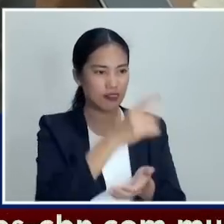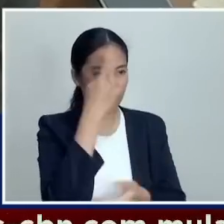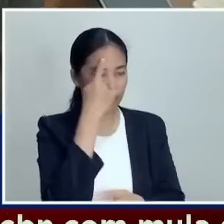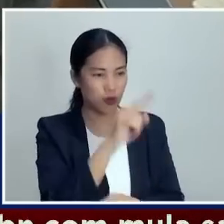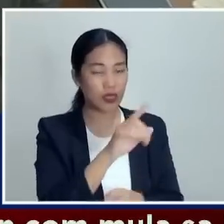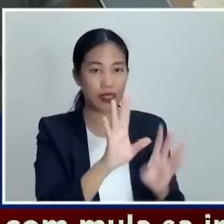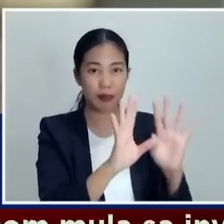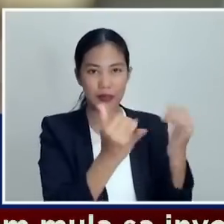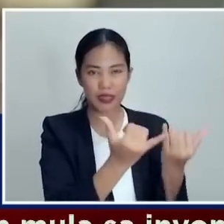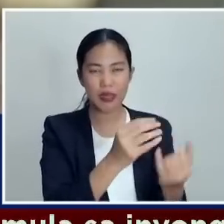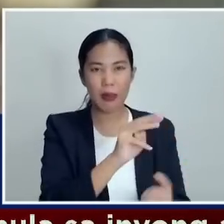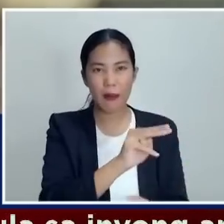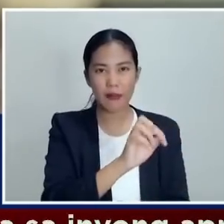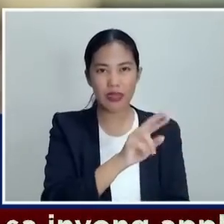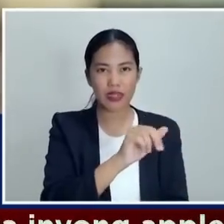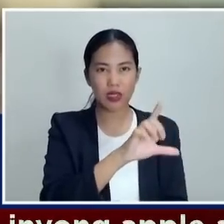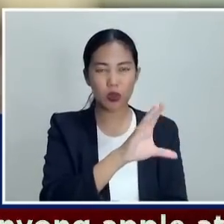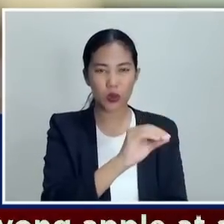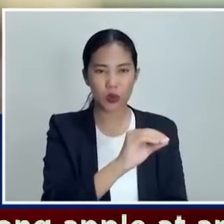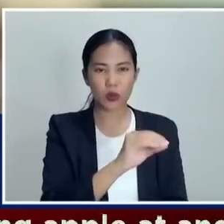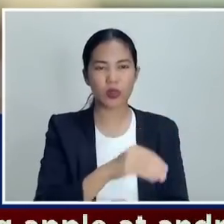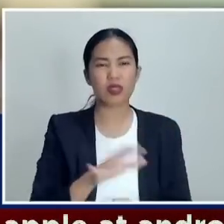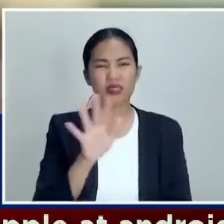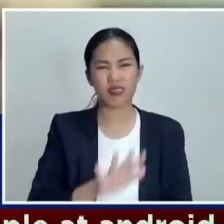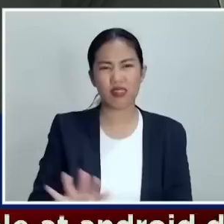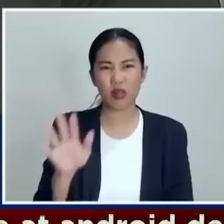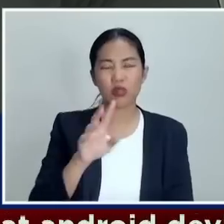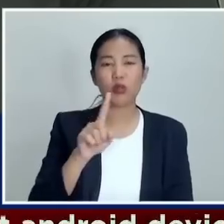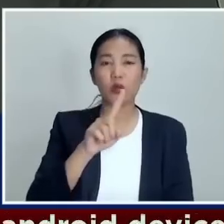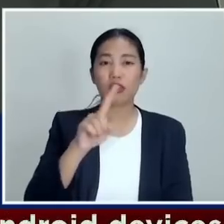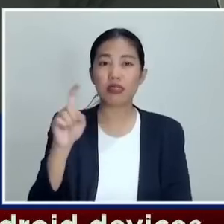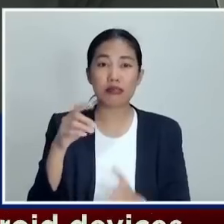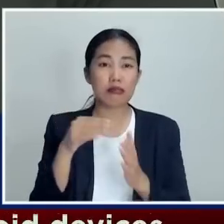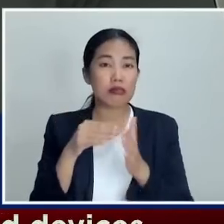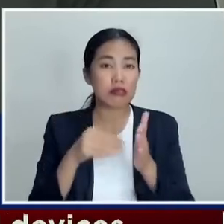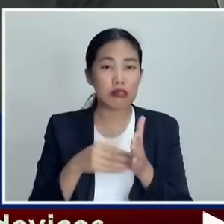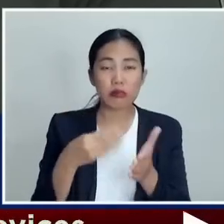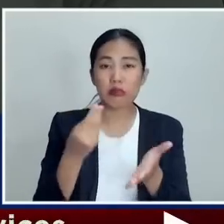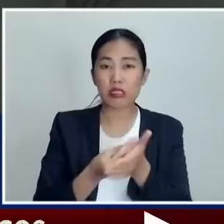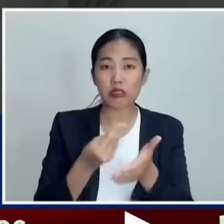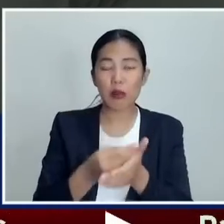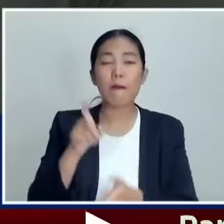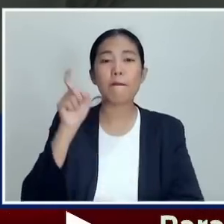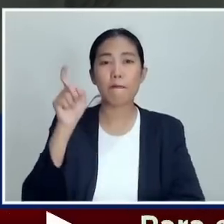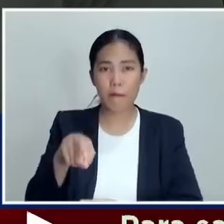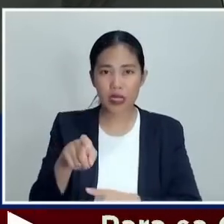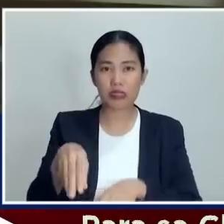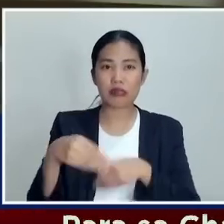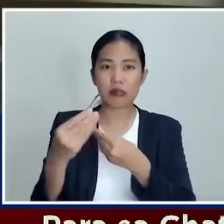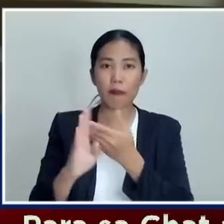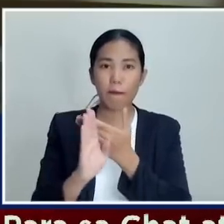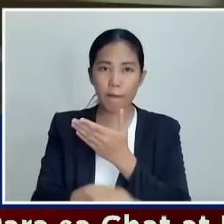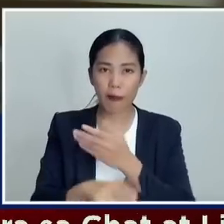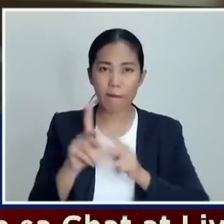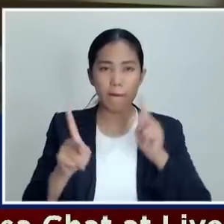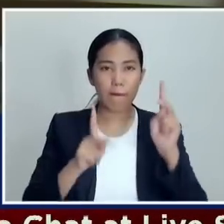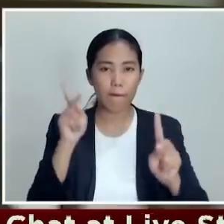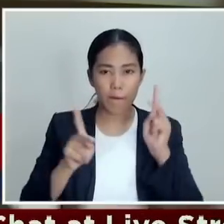Non, lagpas 100 billion pesos ang dapat i-refund sa mga consumer.